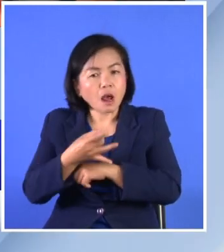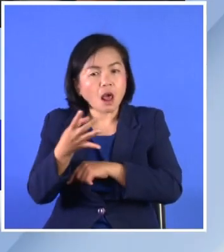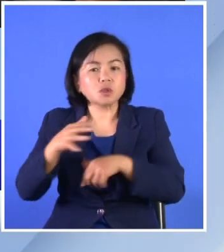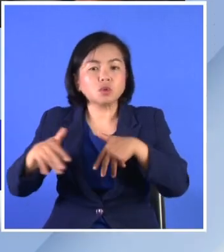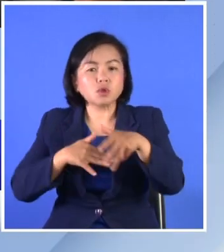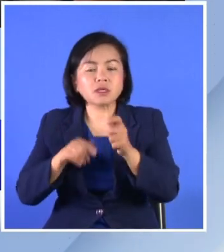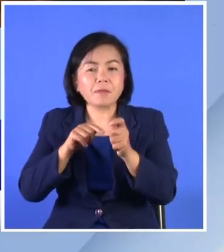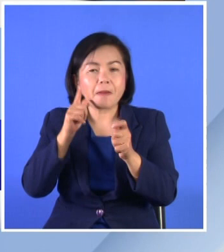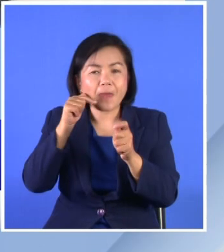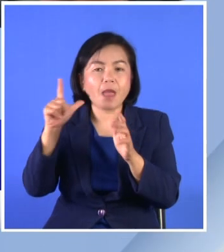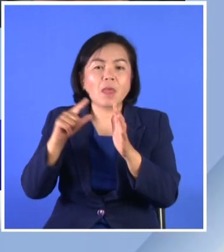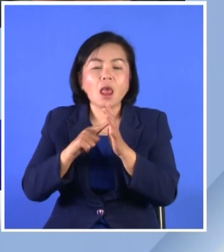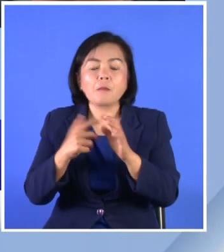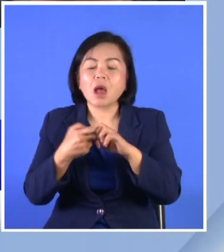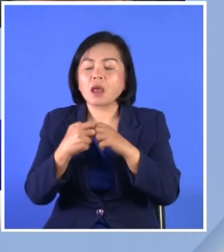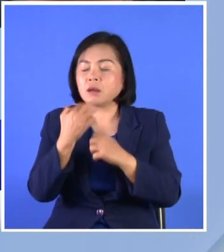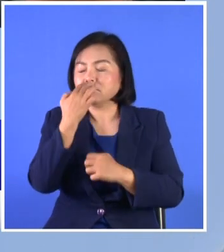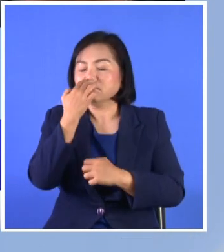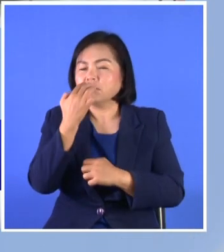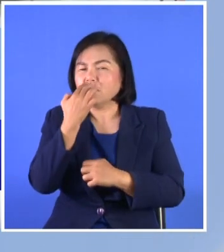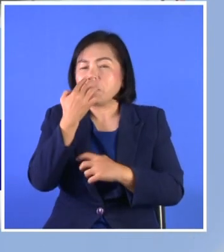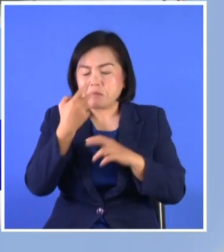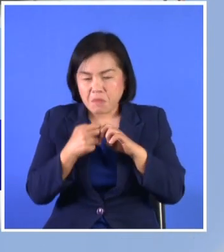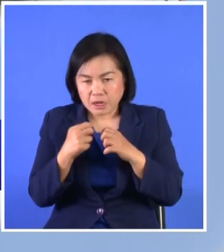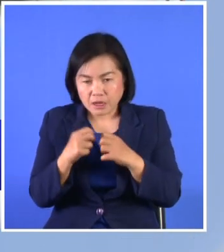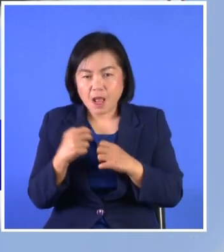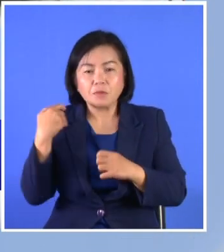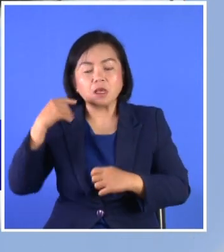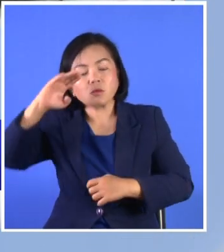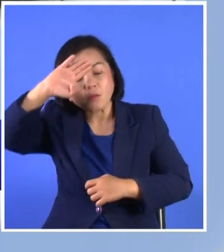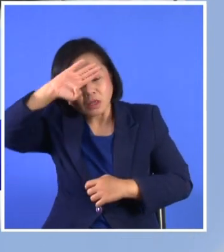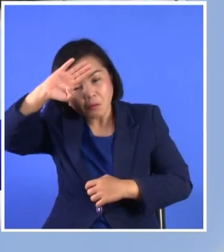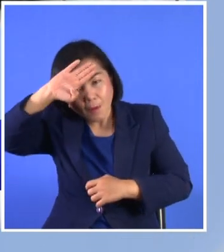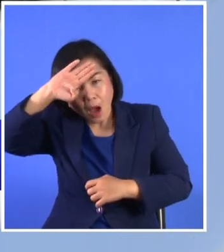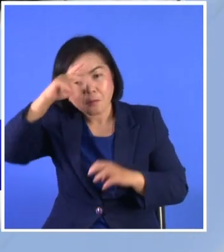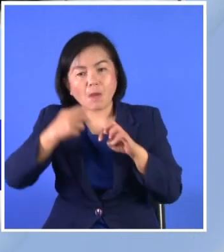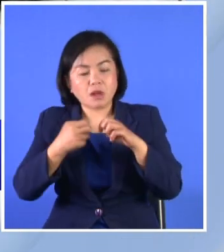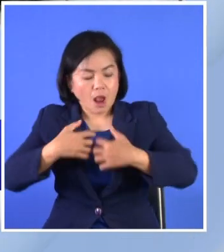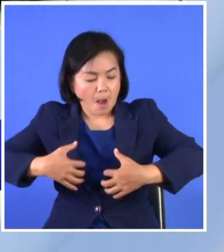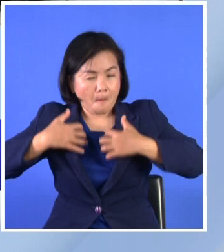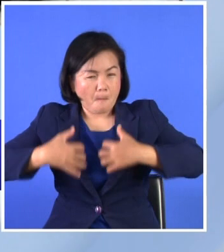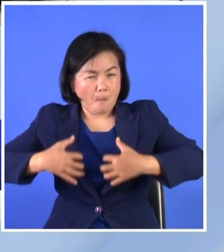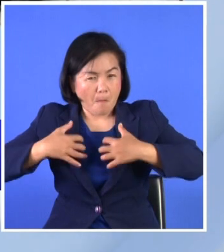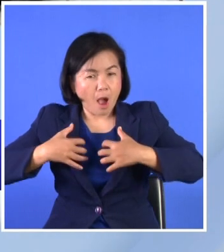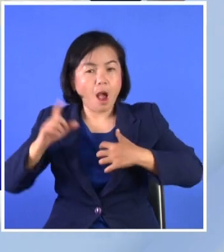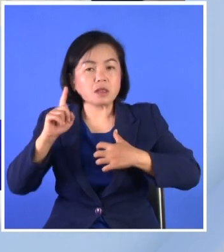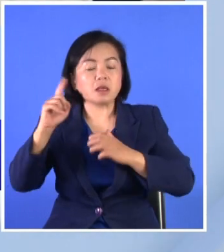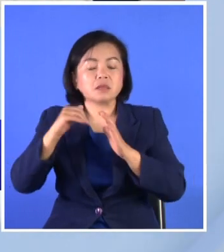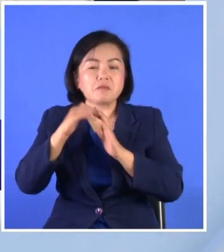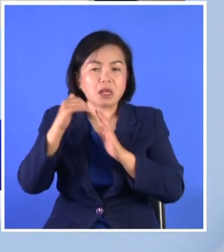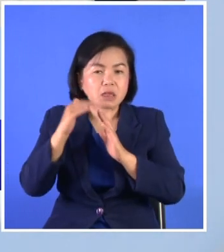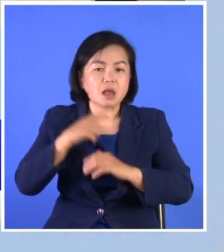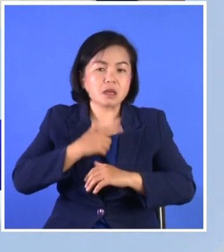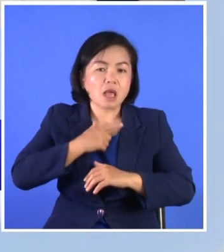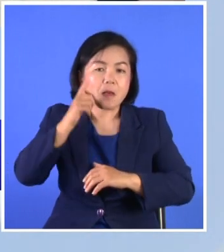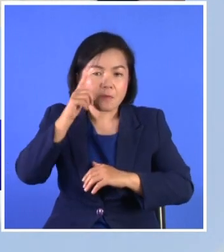น้อยก็จะเป็นโรคระบบทางเดินหายใจนะคะเรามีผู้ป่วยโรคถุงลมโป่งพองมากที่สุดในจังหวัดแม่ฮ่องสอนเรามีผู้ป่ว